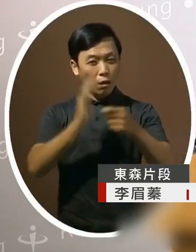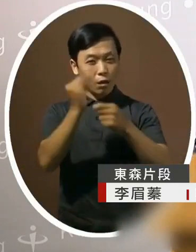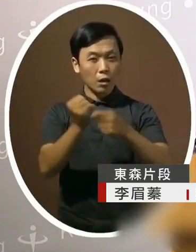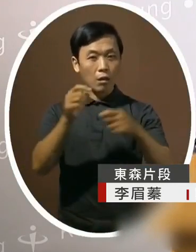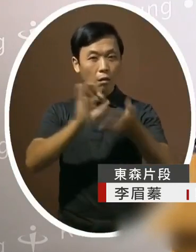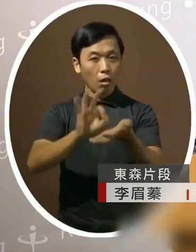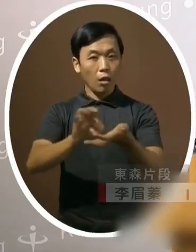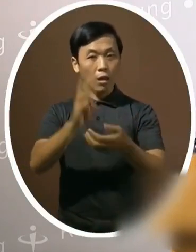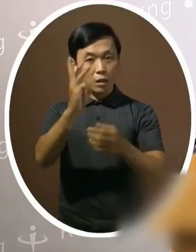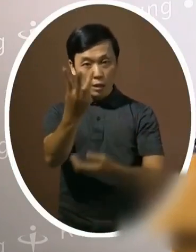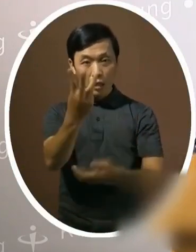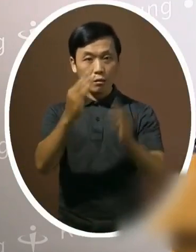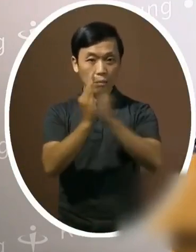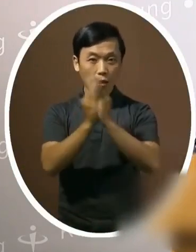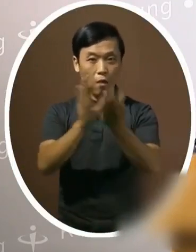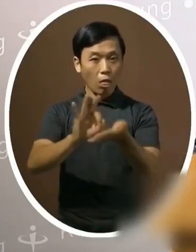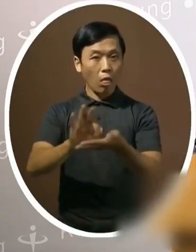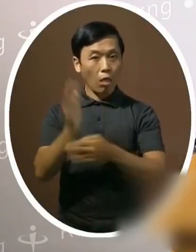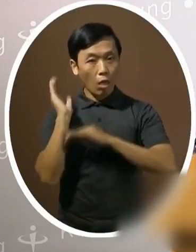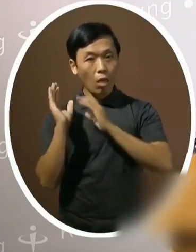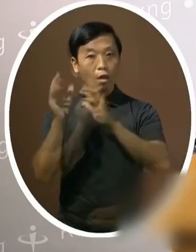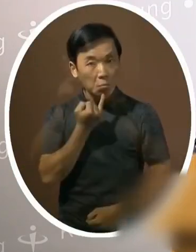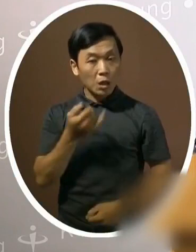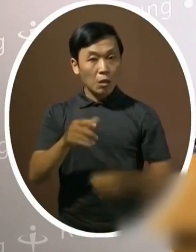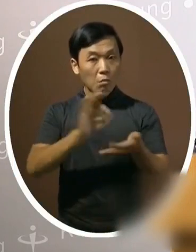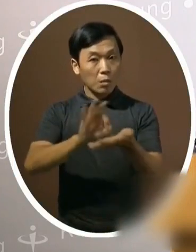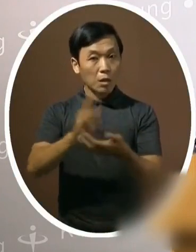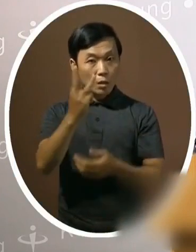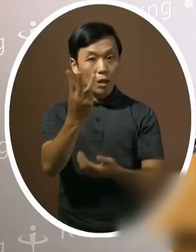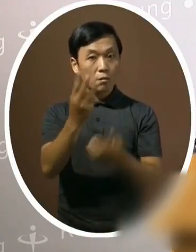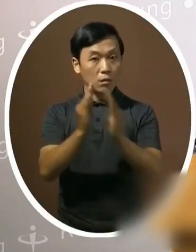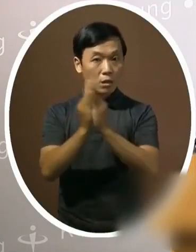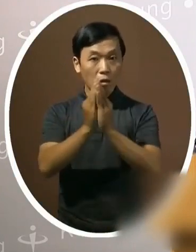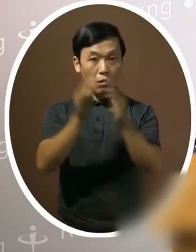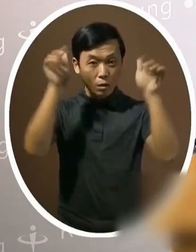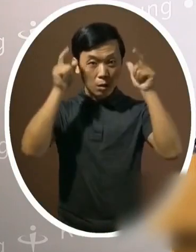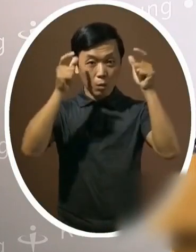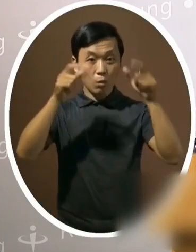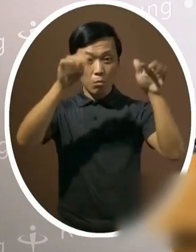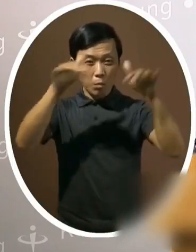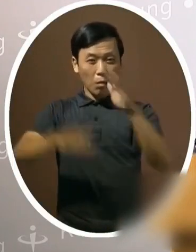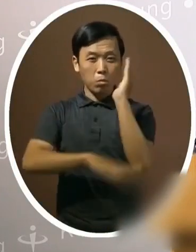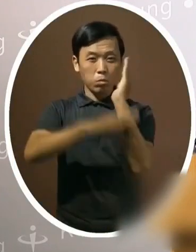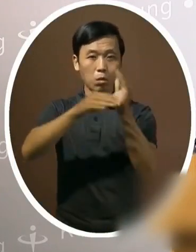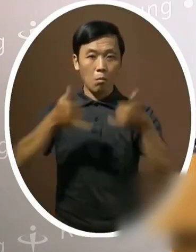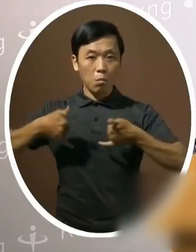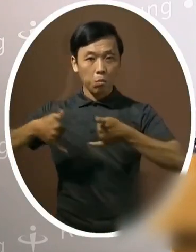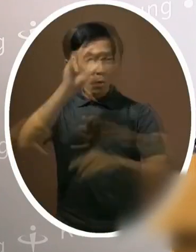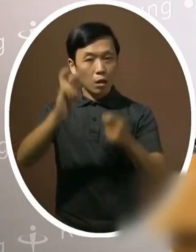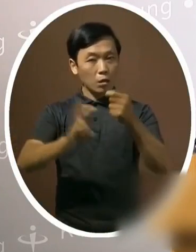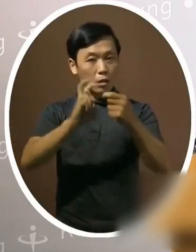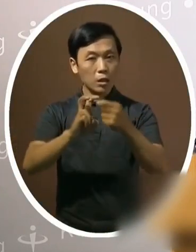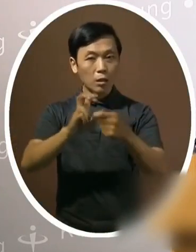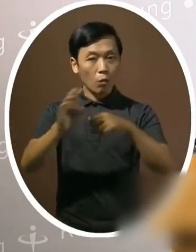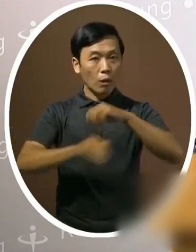的预算，最后还让高雄负债3300亿。高雄还是下雨就淹水，马路到处是天坑。